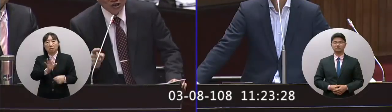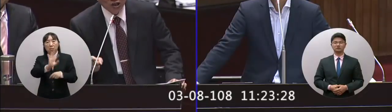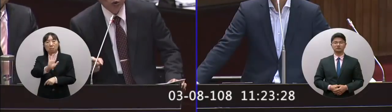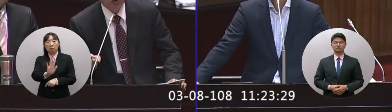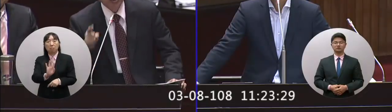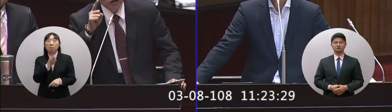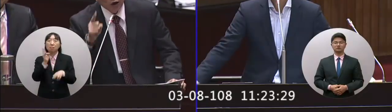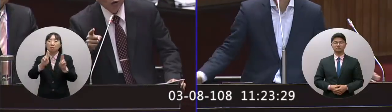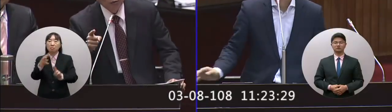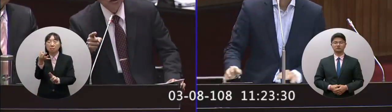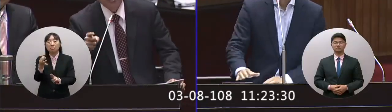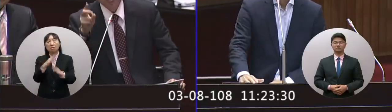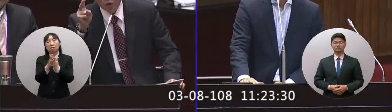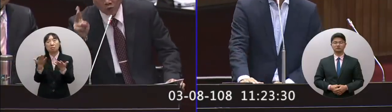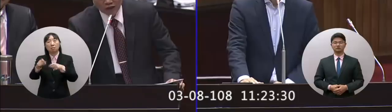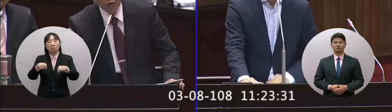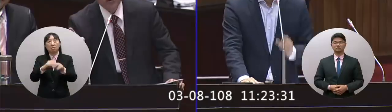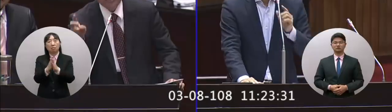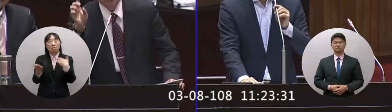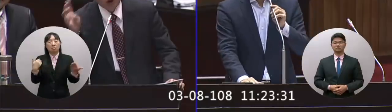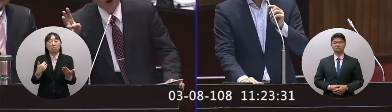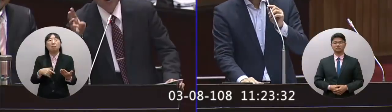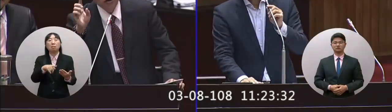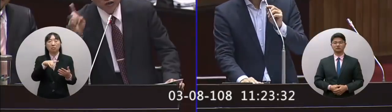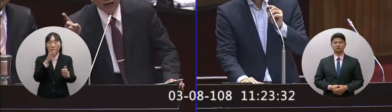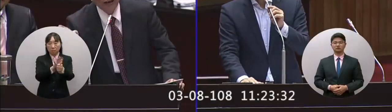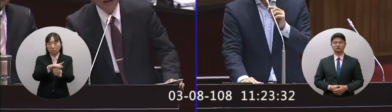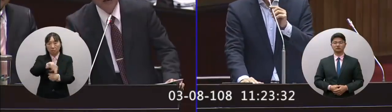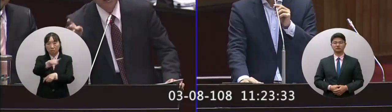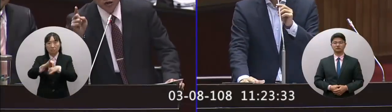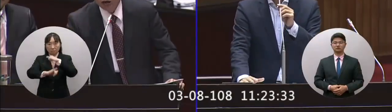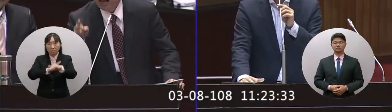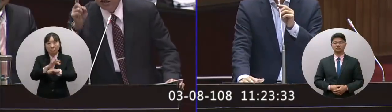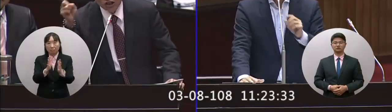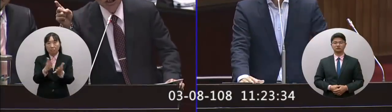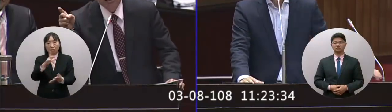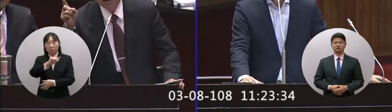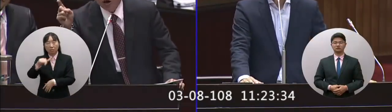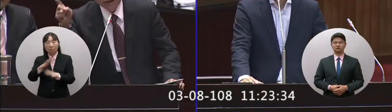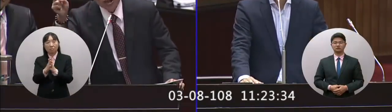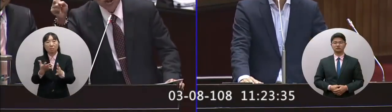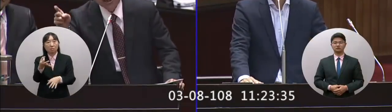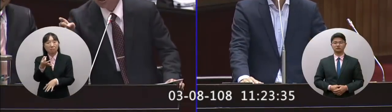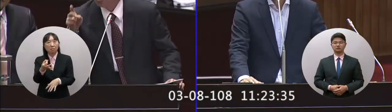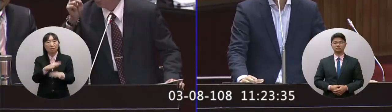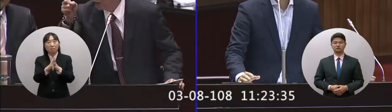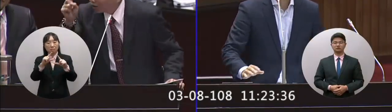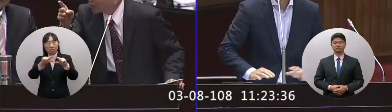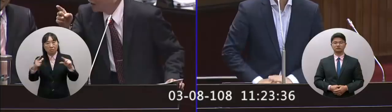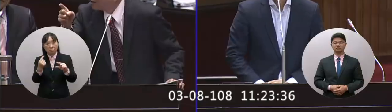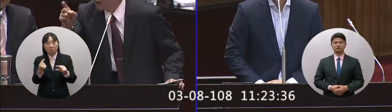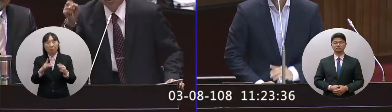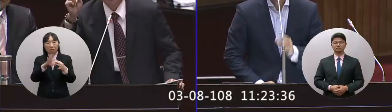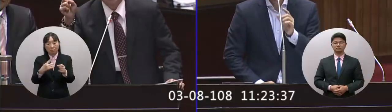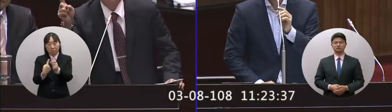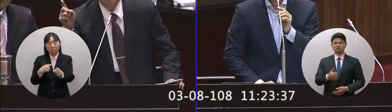价政策很清楚，照顾民生，稳定物价，最后节约能源。所以像去年我们在4月的时候，我们